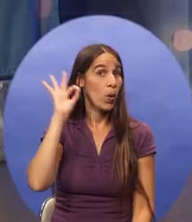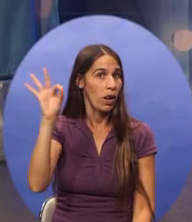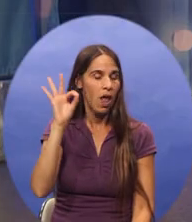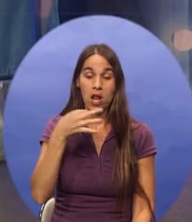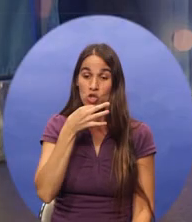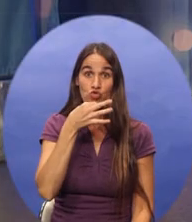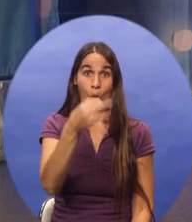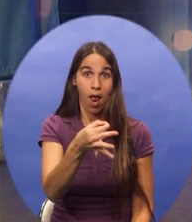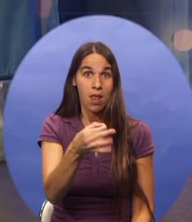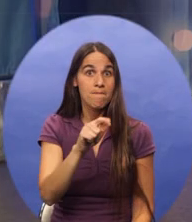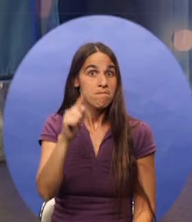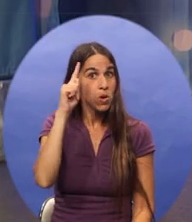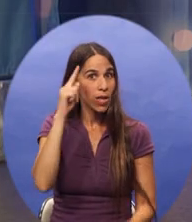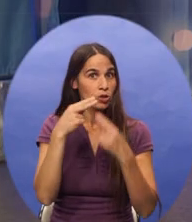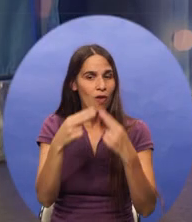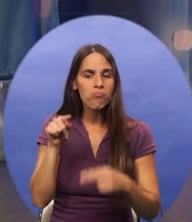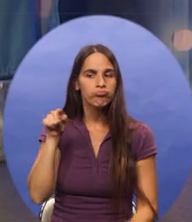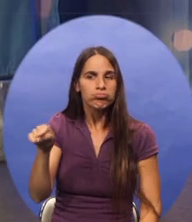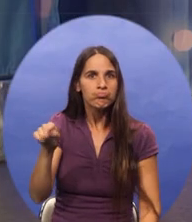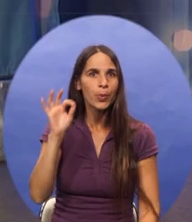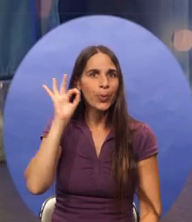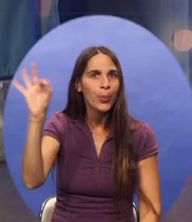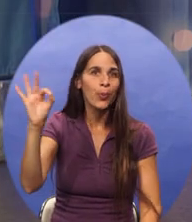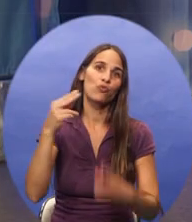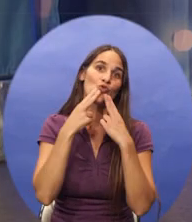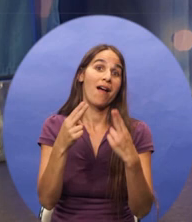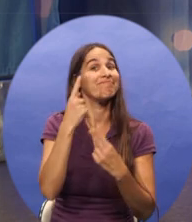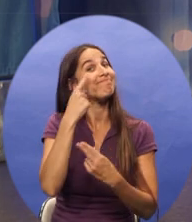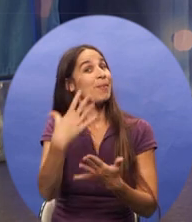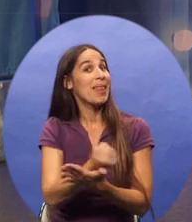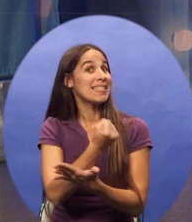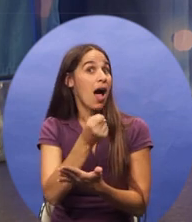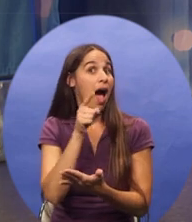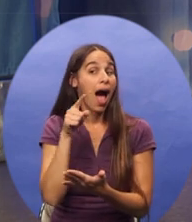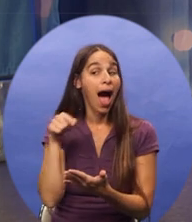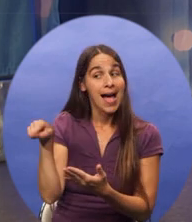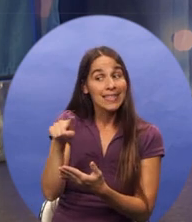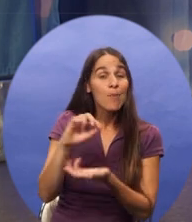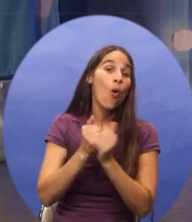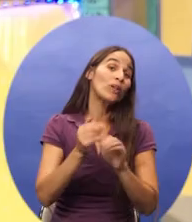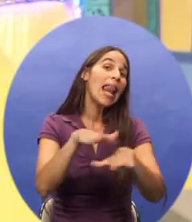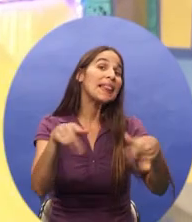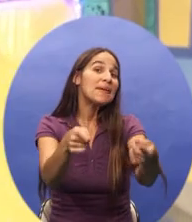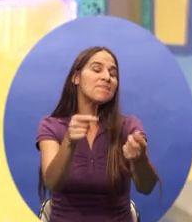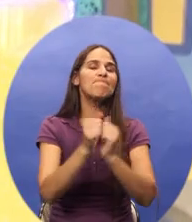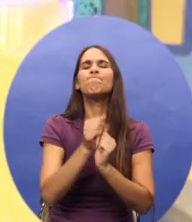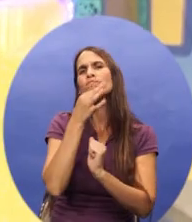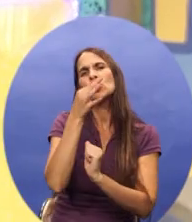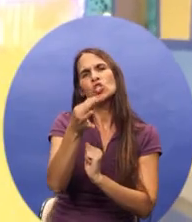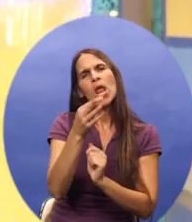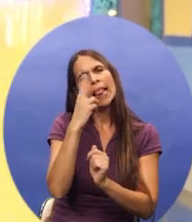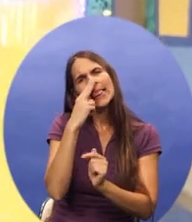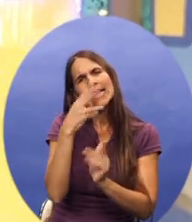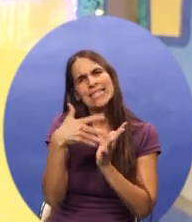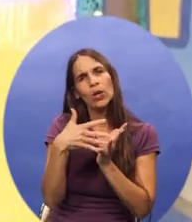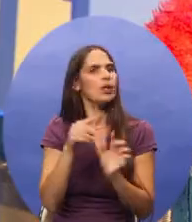כשאני אשאל שאלה, מי שיודע את התשובה, ילחץ על הפעמון ויענה. נראה מי ינצח, אתם או הילדים. אז בואו נשאל